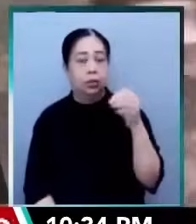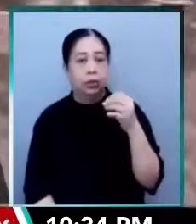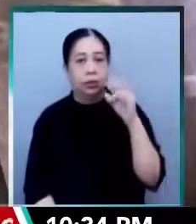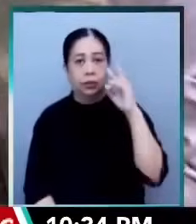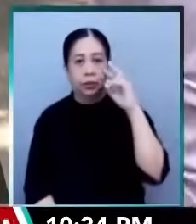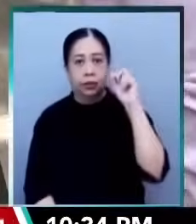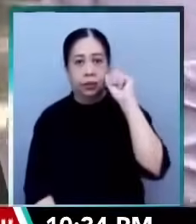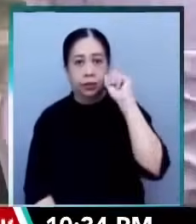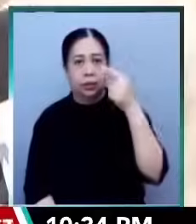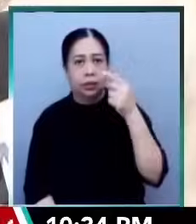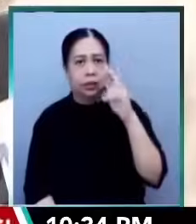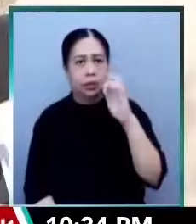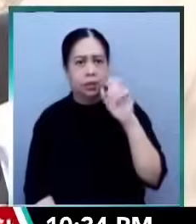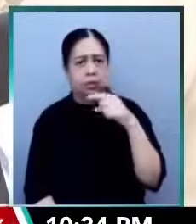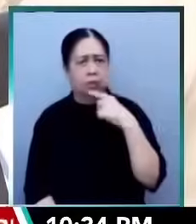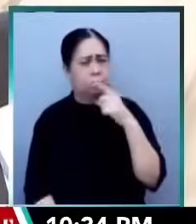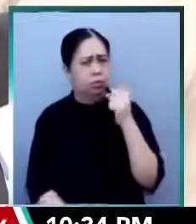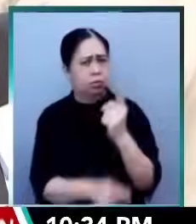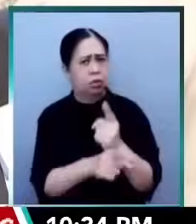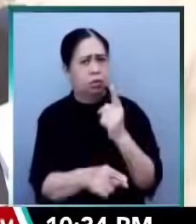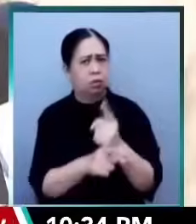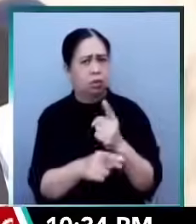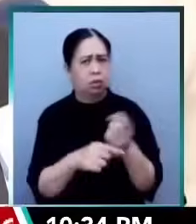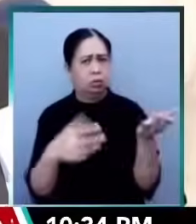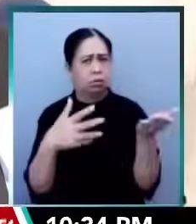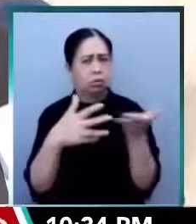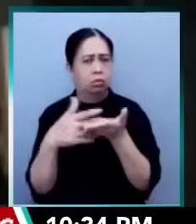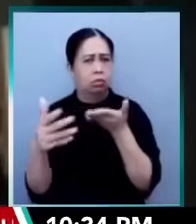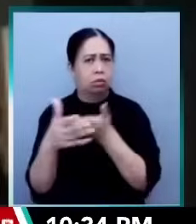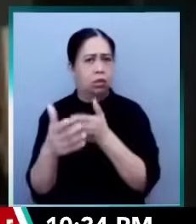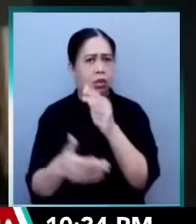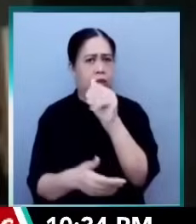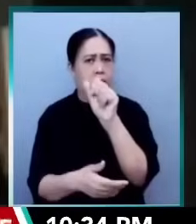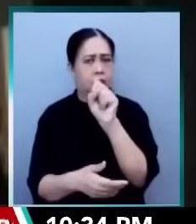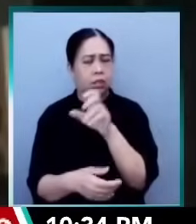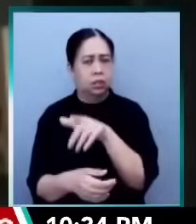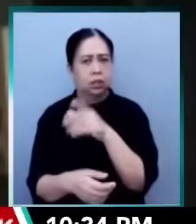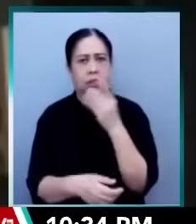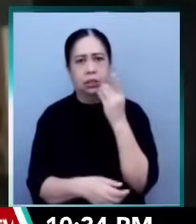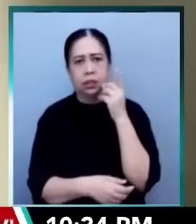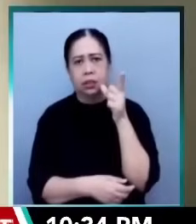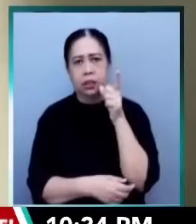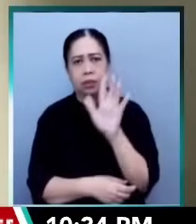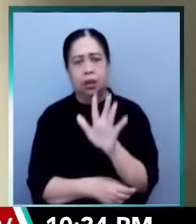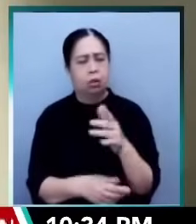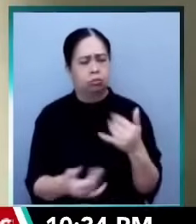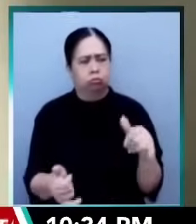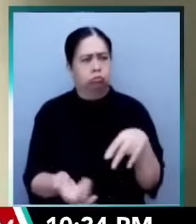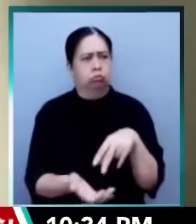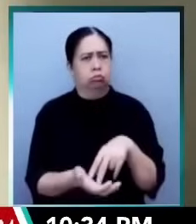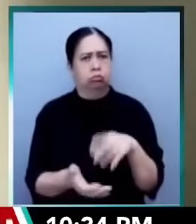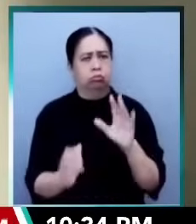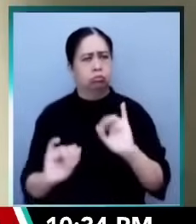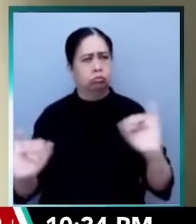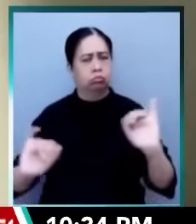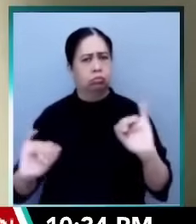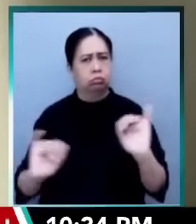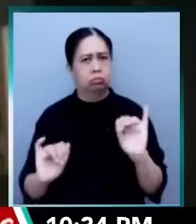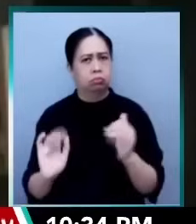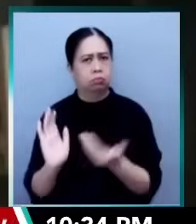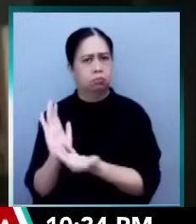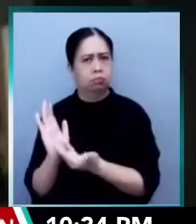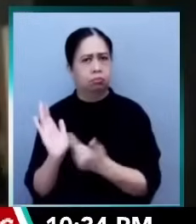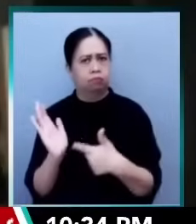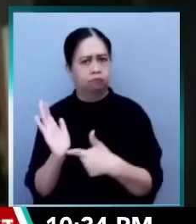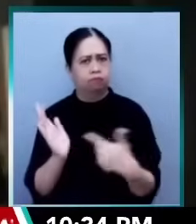nanindigang tama ang ginawa nilang pagsasampan ng reklamo laban kay De Lima. I'll still stand by the evidence of what we gathered.